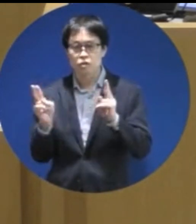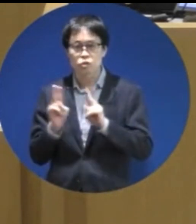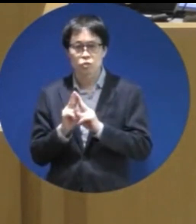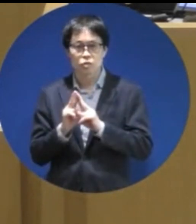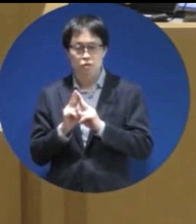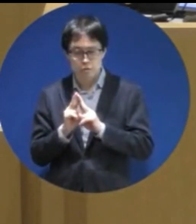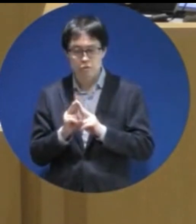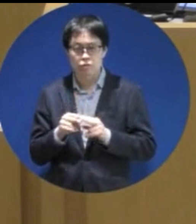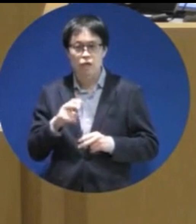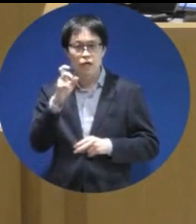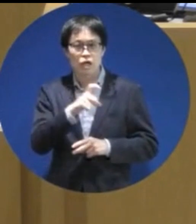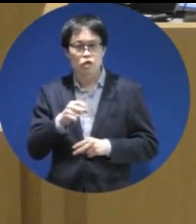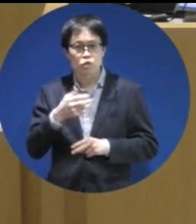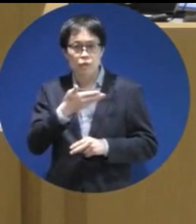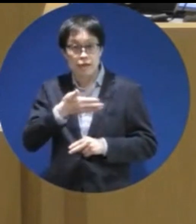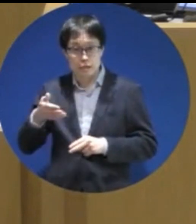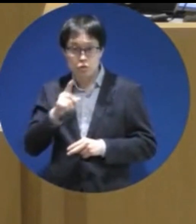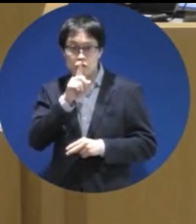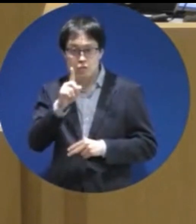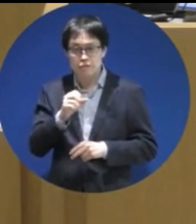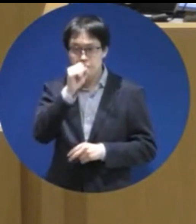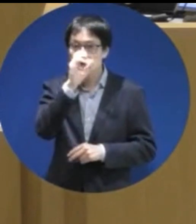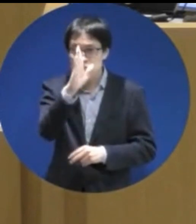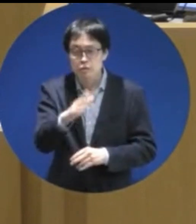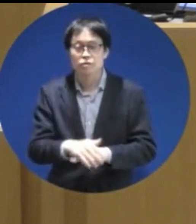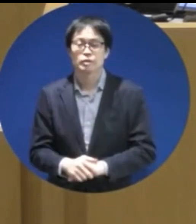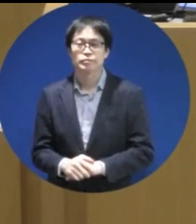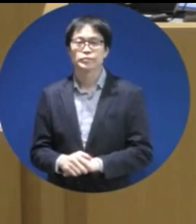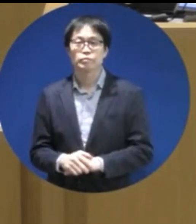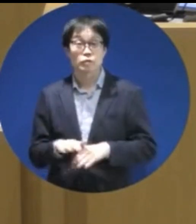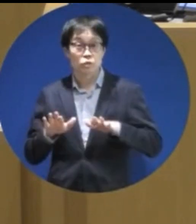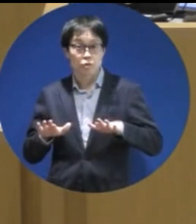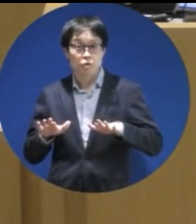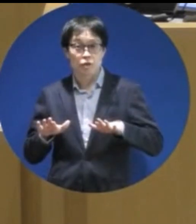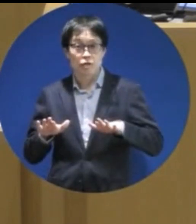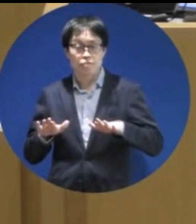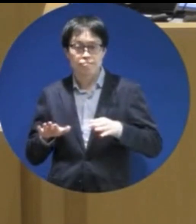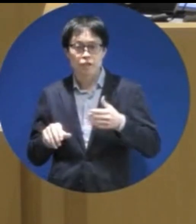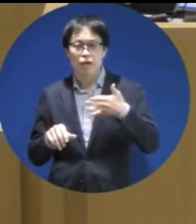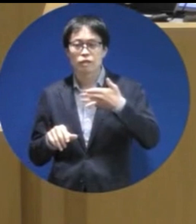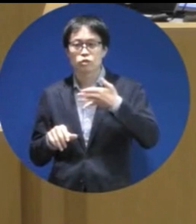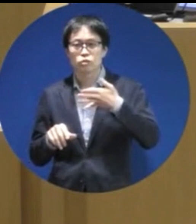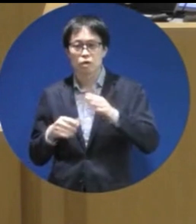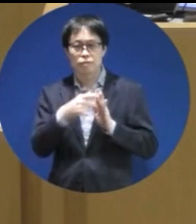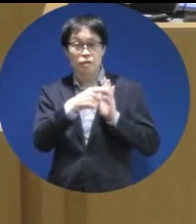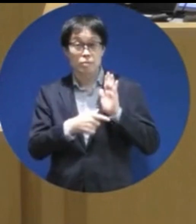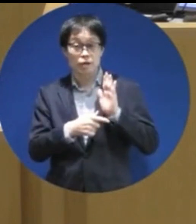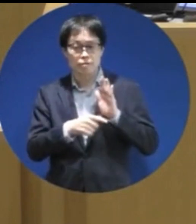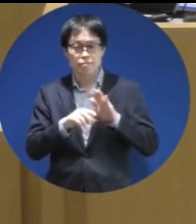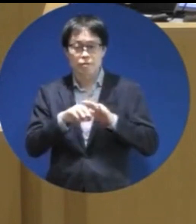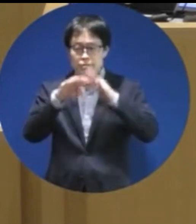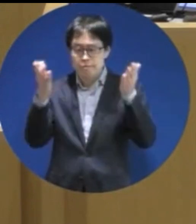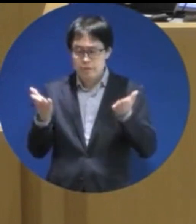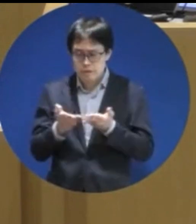鶴由紀子です。どうぞよろしくお願いいたします。本日は大きく5つのテーマに関してすべて長